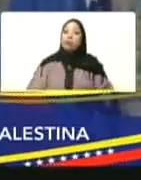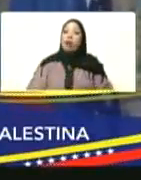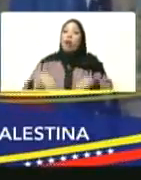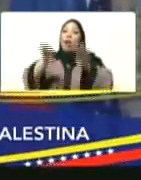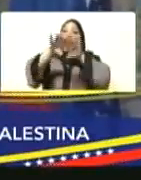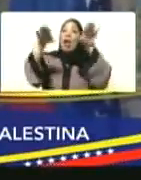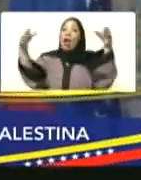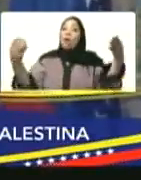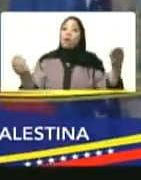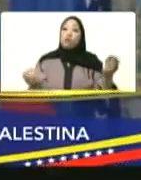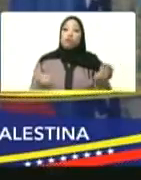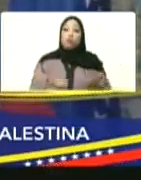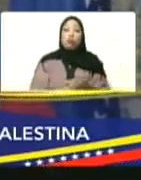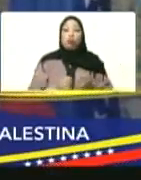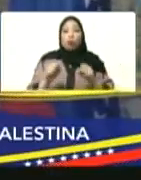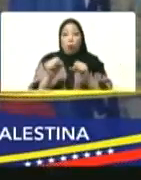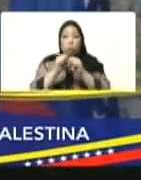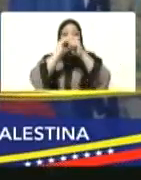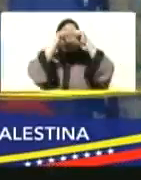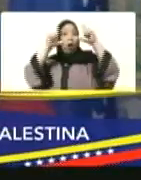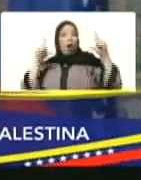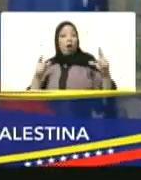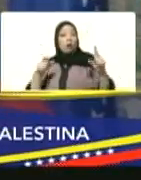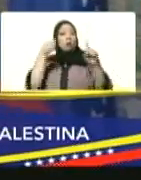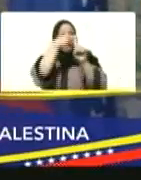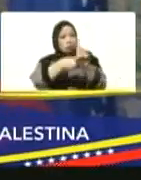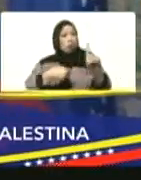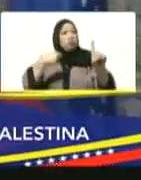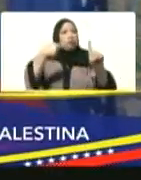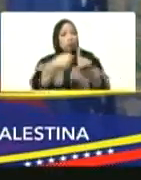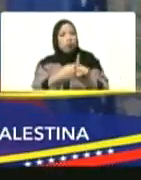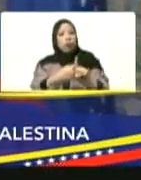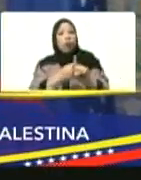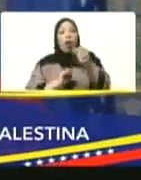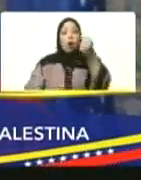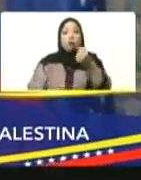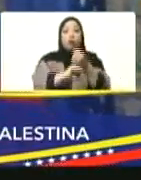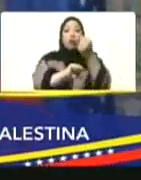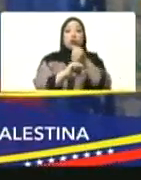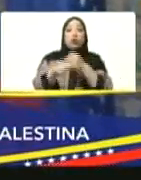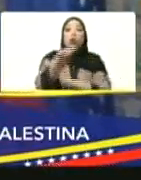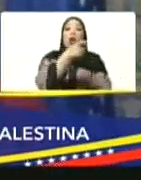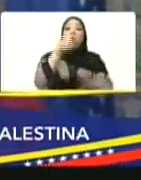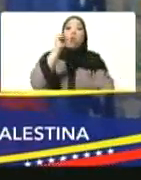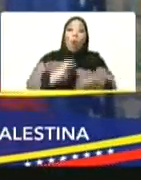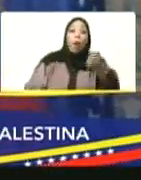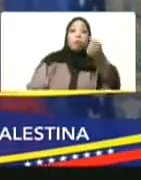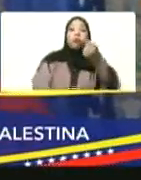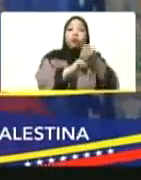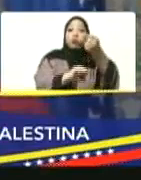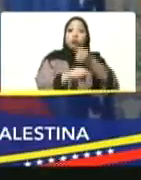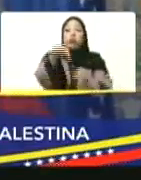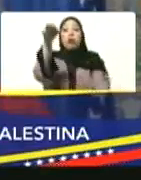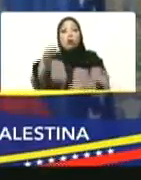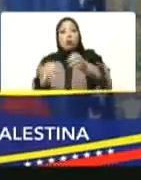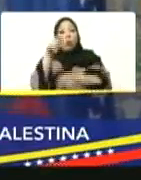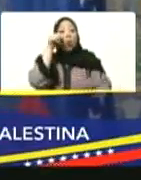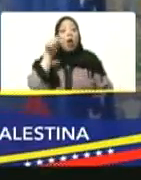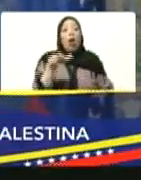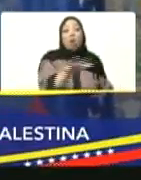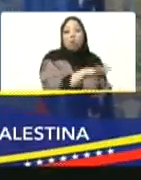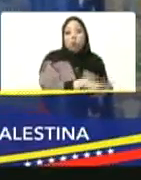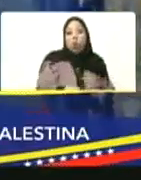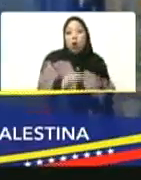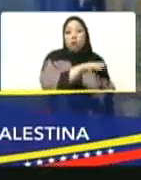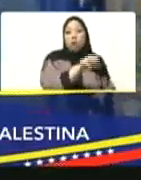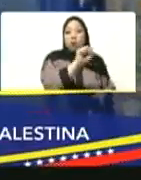que despertar y reaccionar para salir a la protección y al apoyo del pueblo saharaui. Il faut que